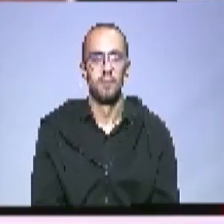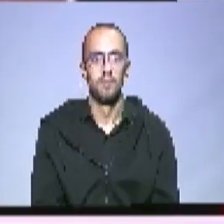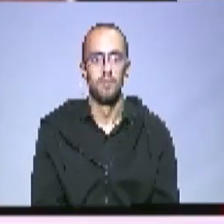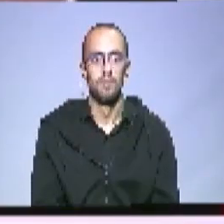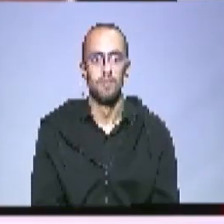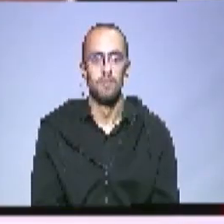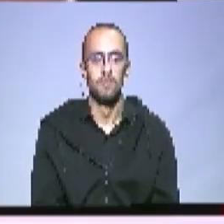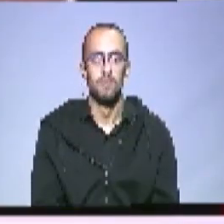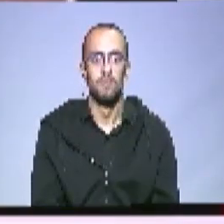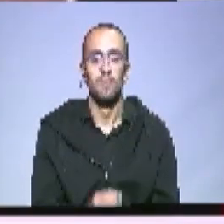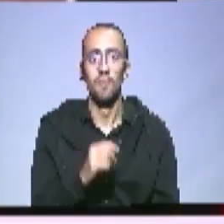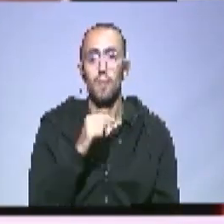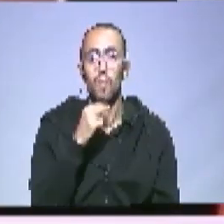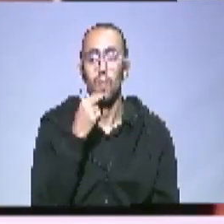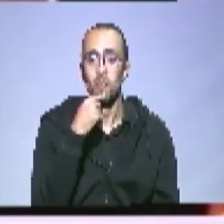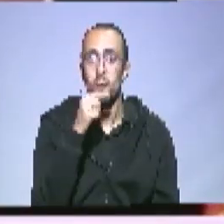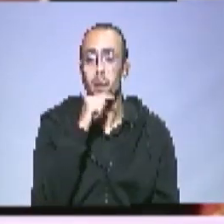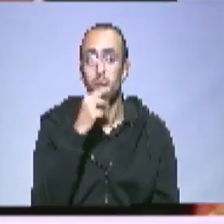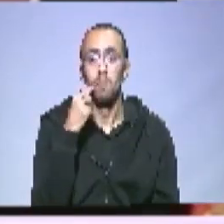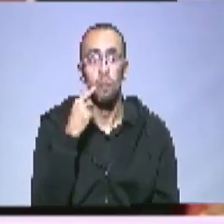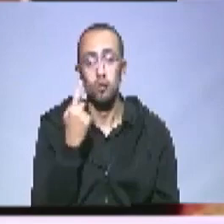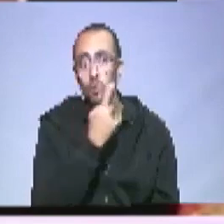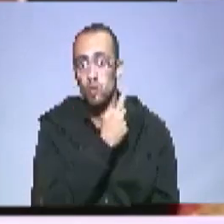بصي على الكيكة كده يا دكتورة.